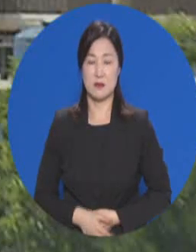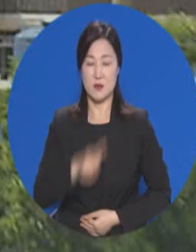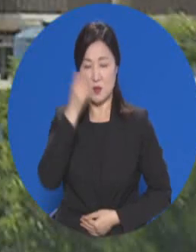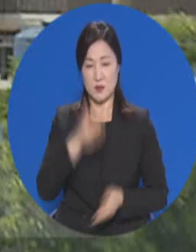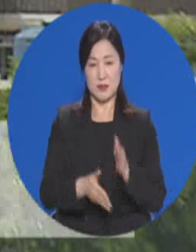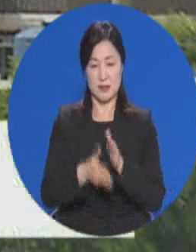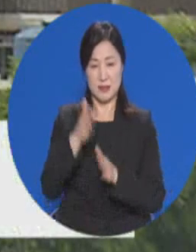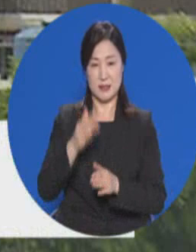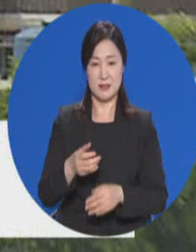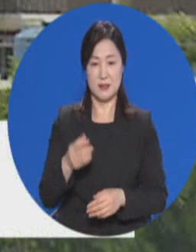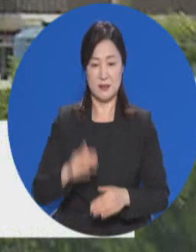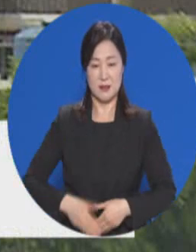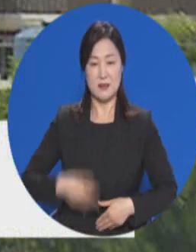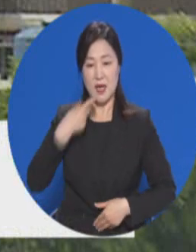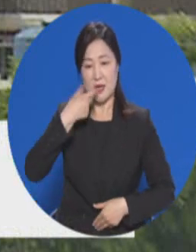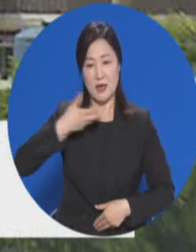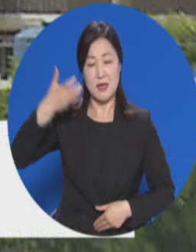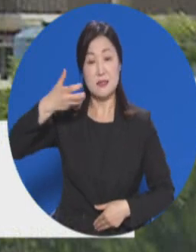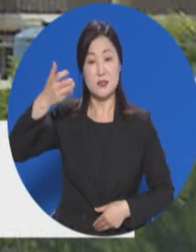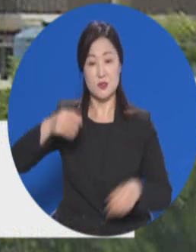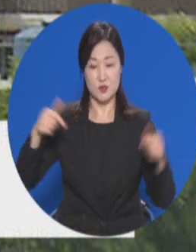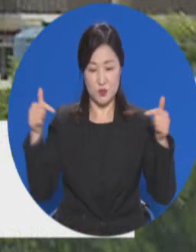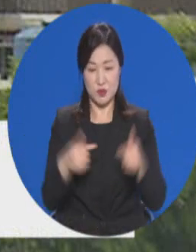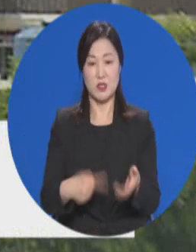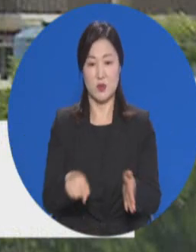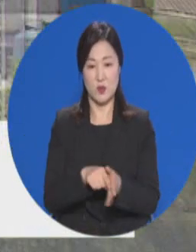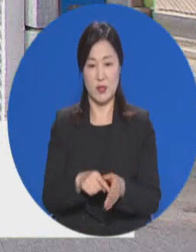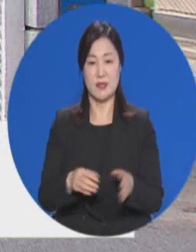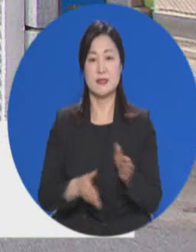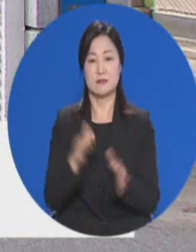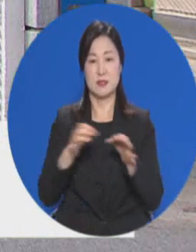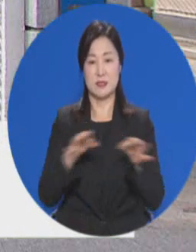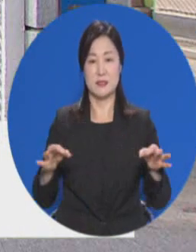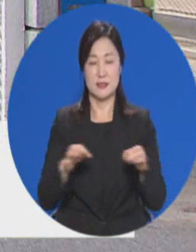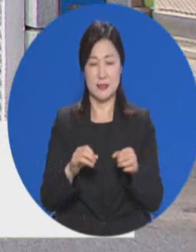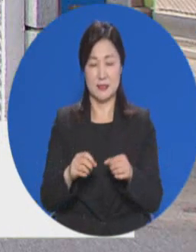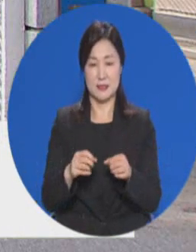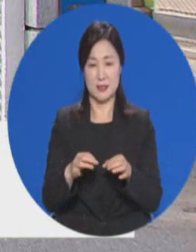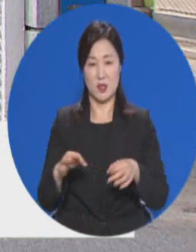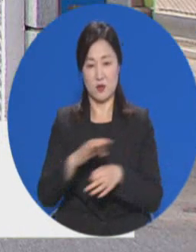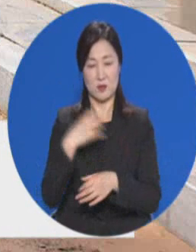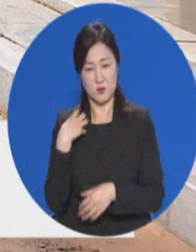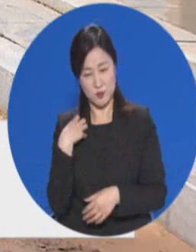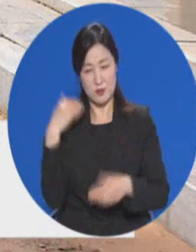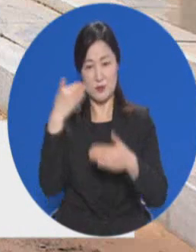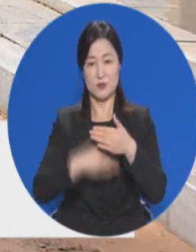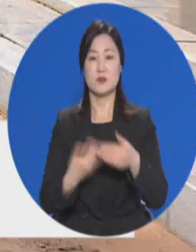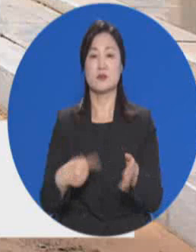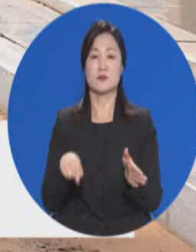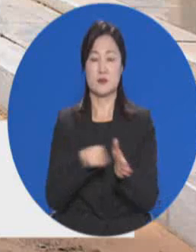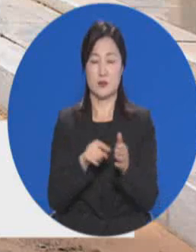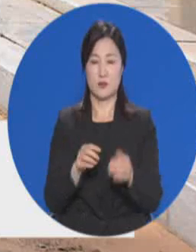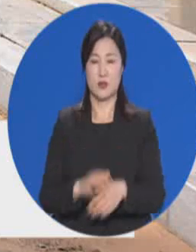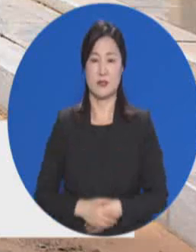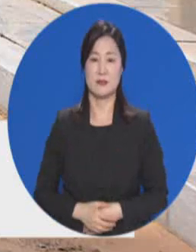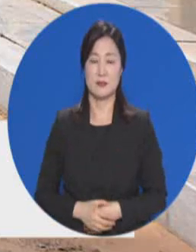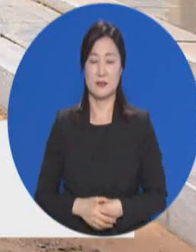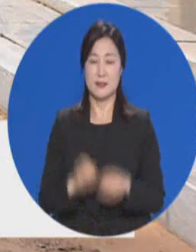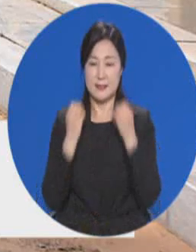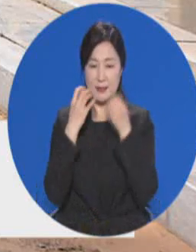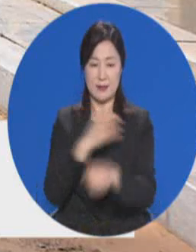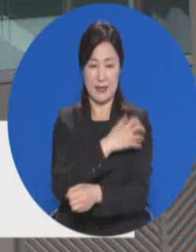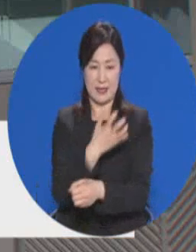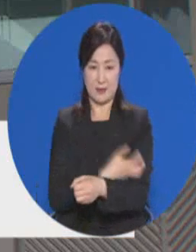여수시가 온실가스 저감과 시민들의 경제적 부담 해소를 위해 내년도 신재생에너지 보급 융복합 지원 공모사업